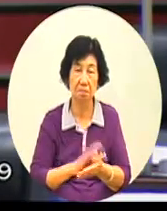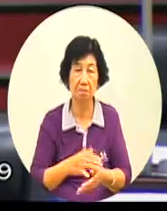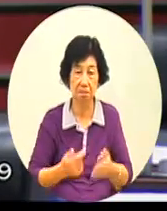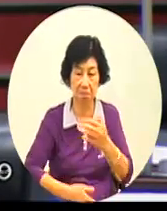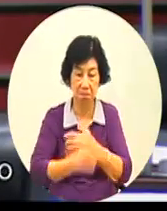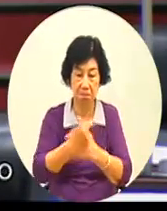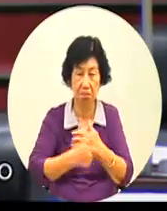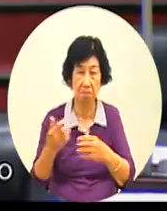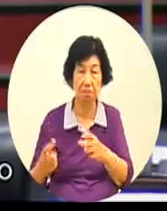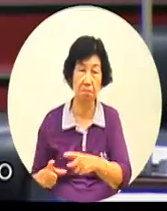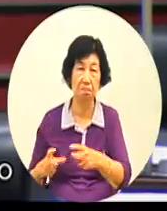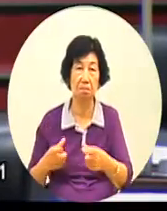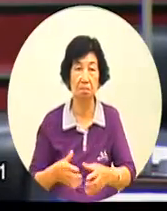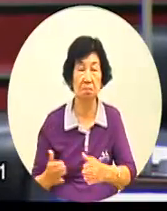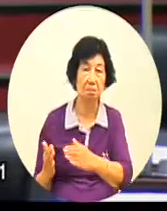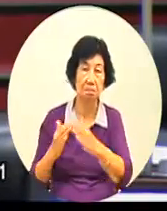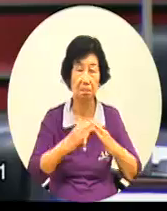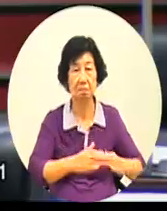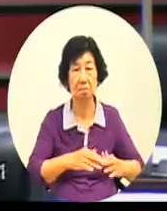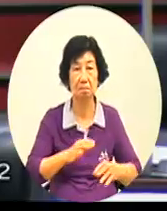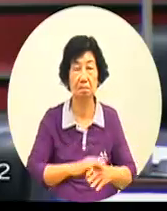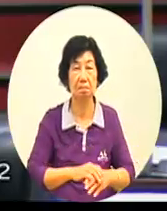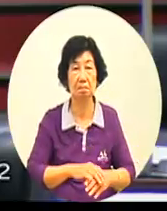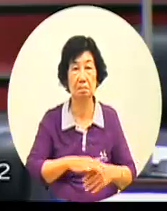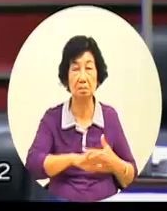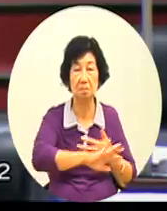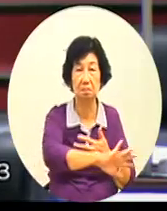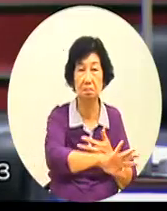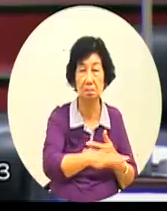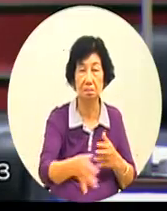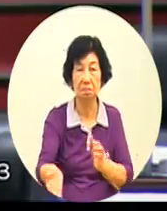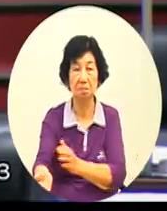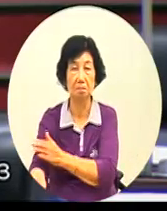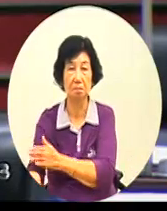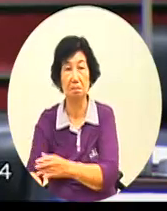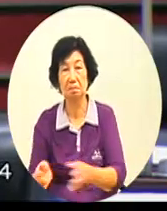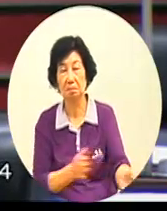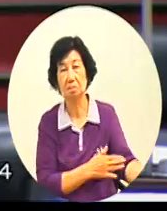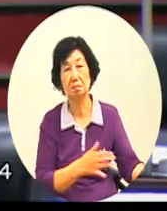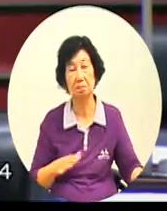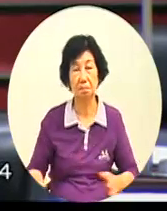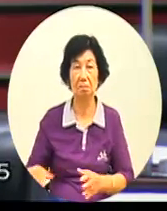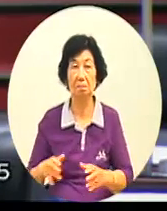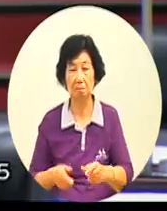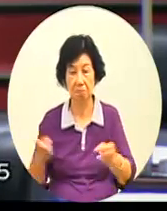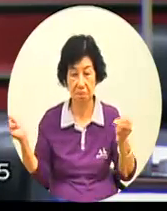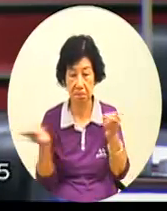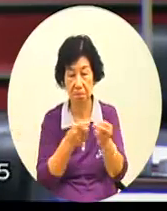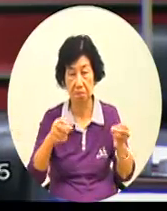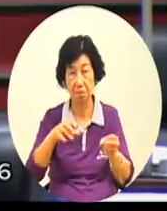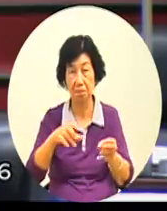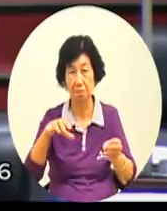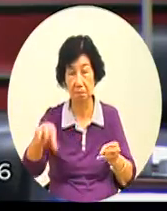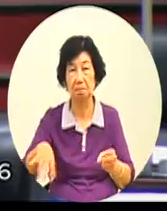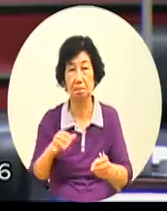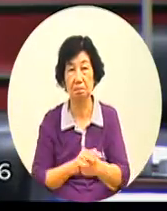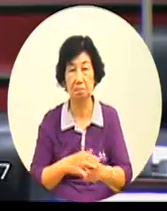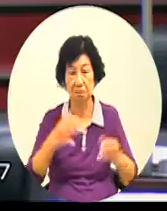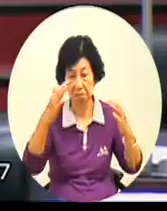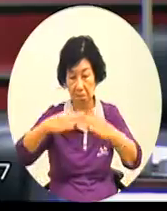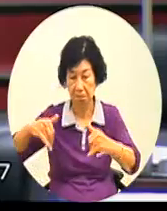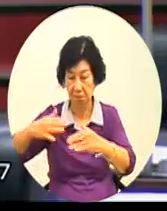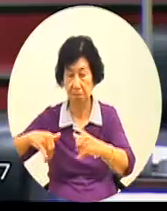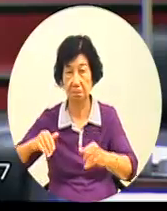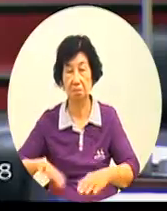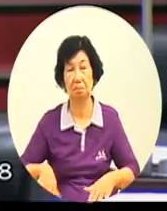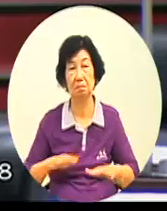看这两边的球场，米玛丽球场左边右边，哦， 倒得蛮严重的，所以一直到